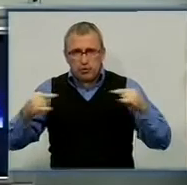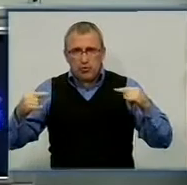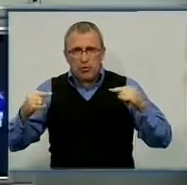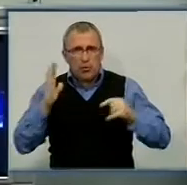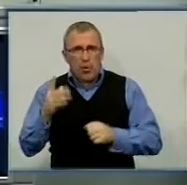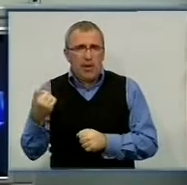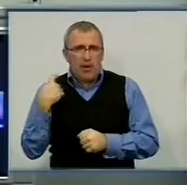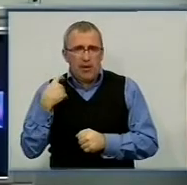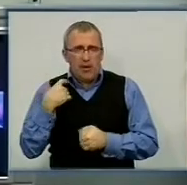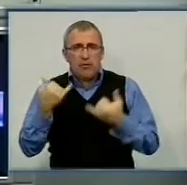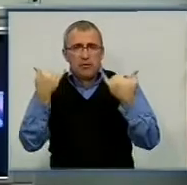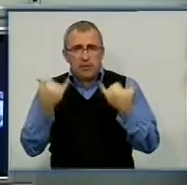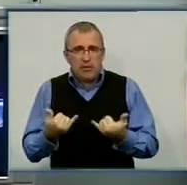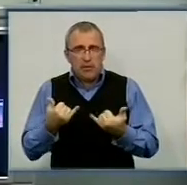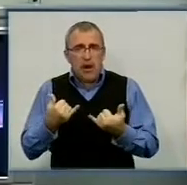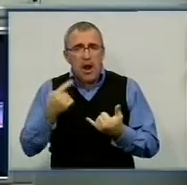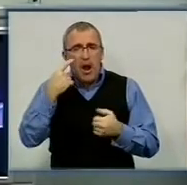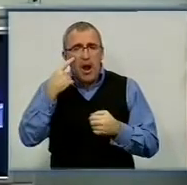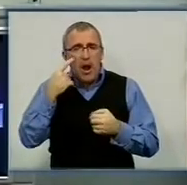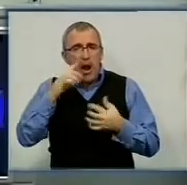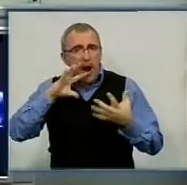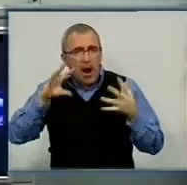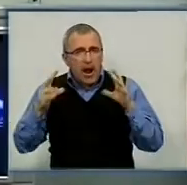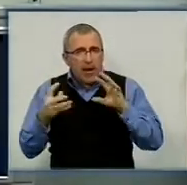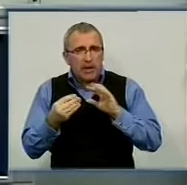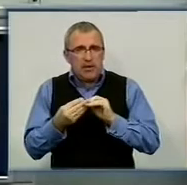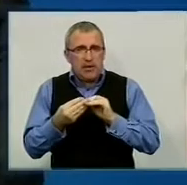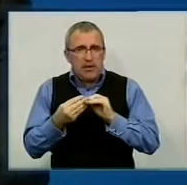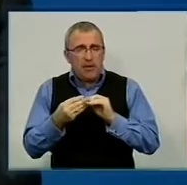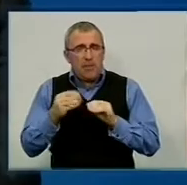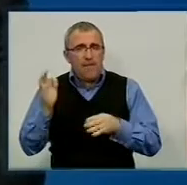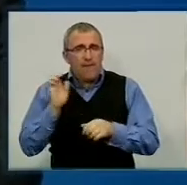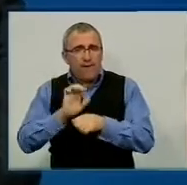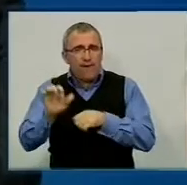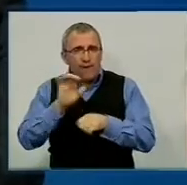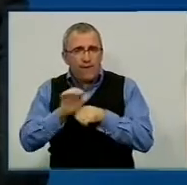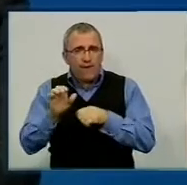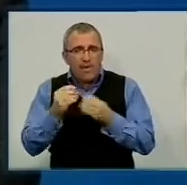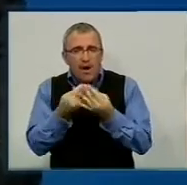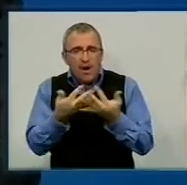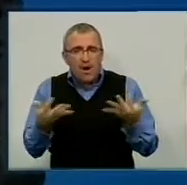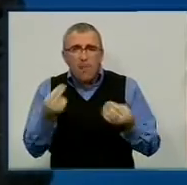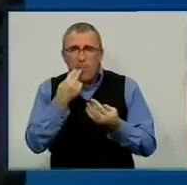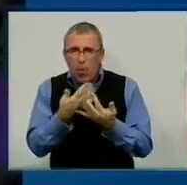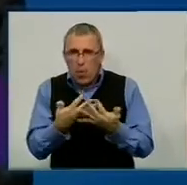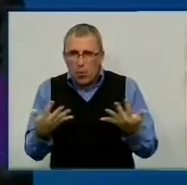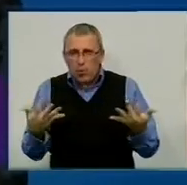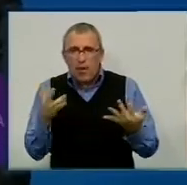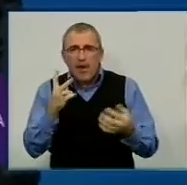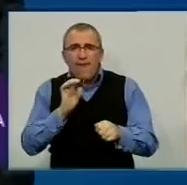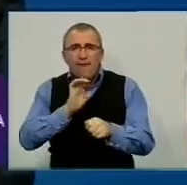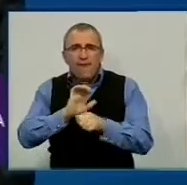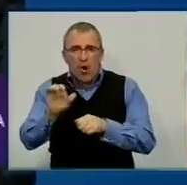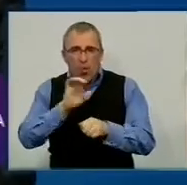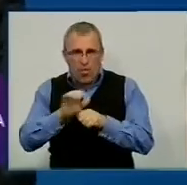кіровоградсько Ми сьогодні також аналізували ситуацію яка складається з виробництвом асортиментом продукції видами продукції які виробляють